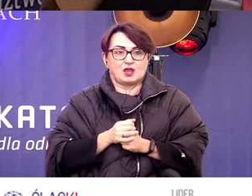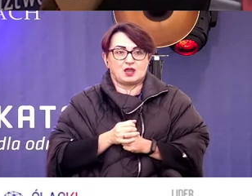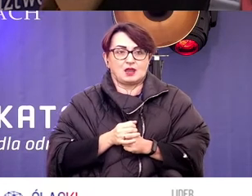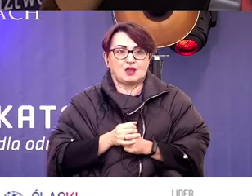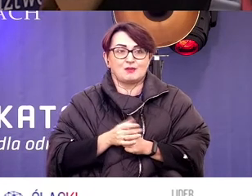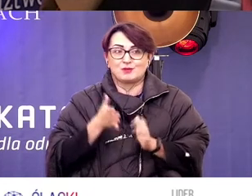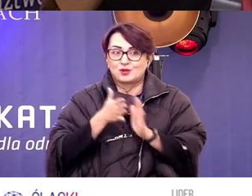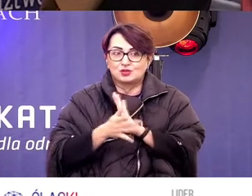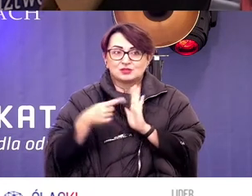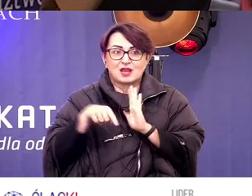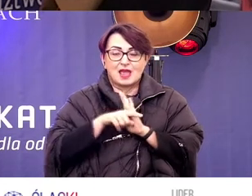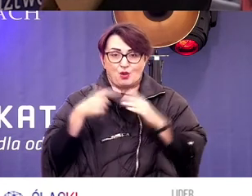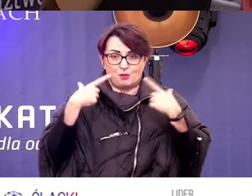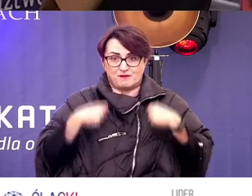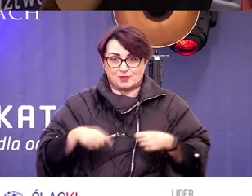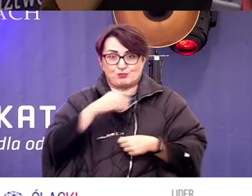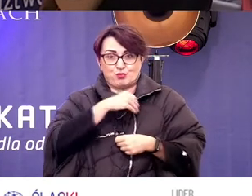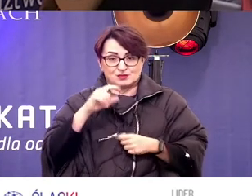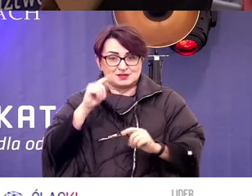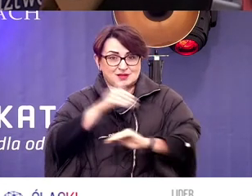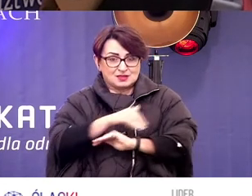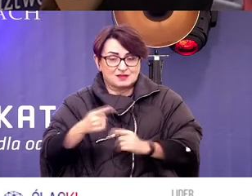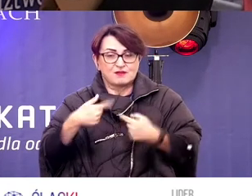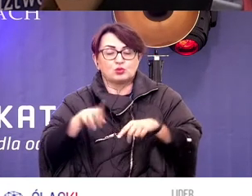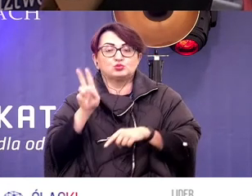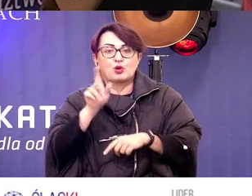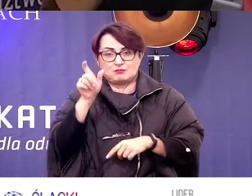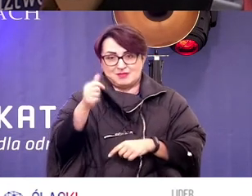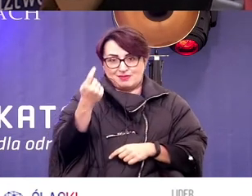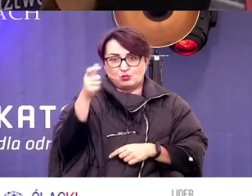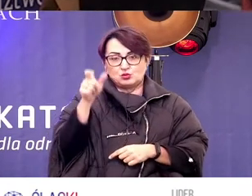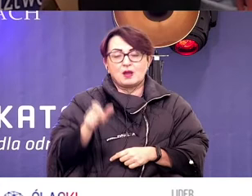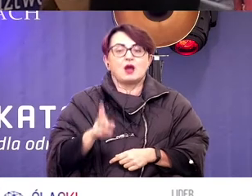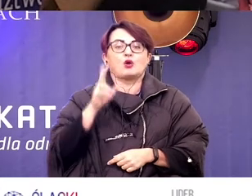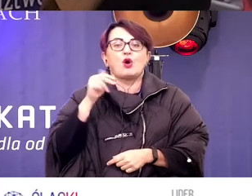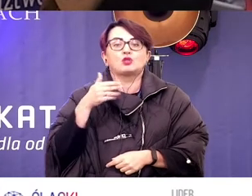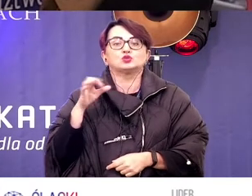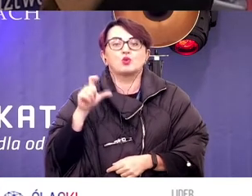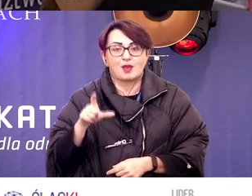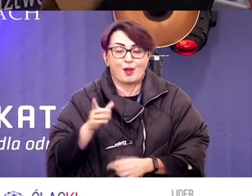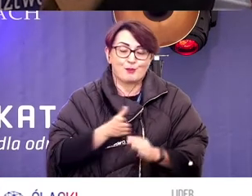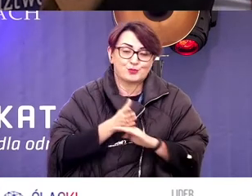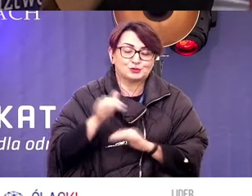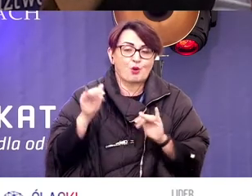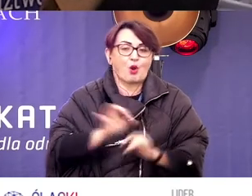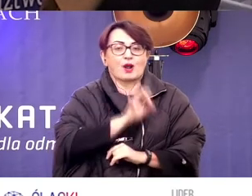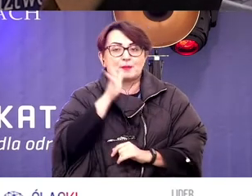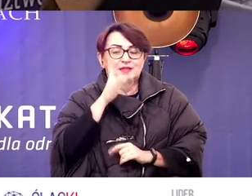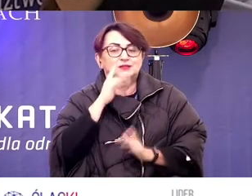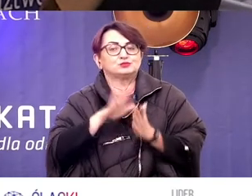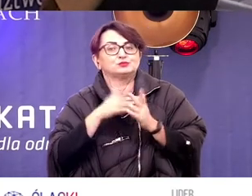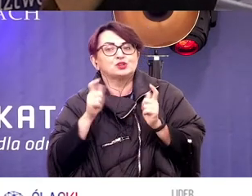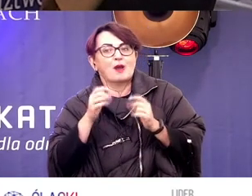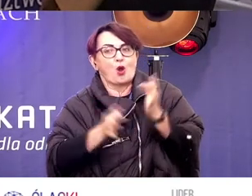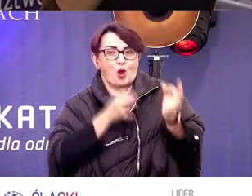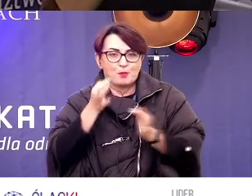prostu dla obywateli polskich za granicą wykonuje konsul. Później być może będzie okazja, żeby powiedzieć o jakichś kilku przypadkach